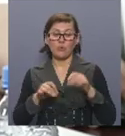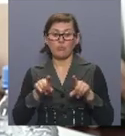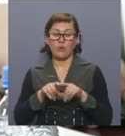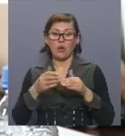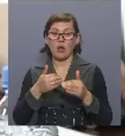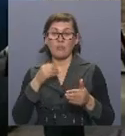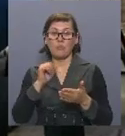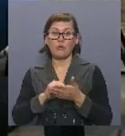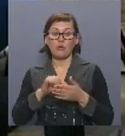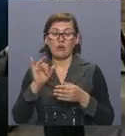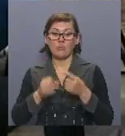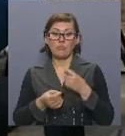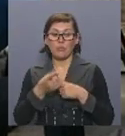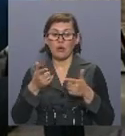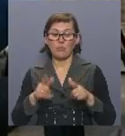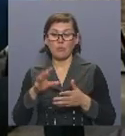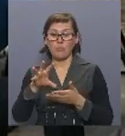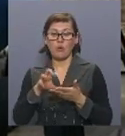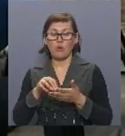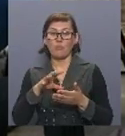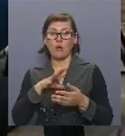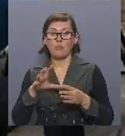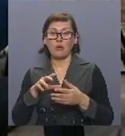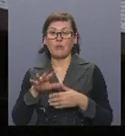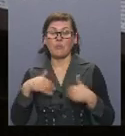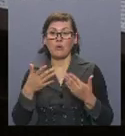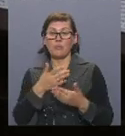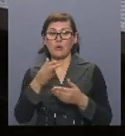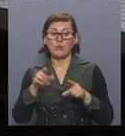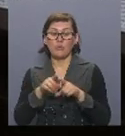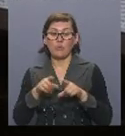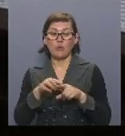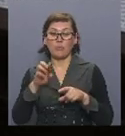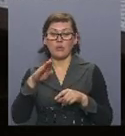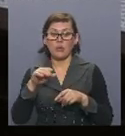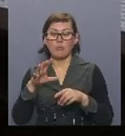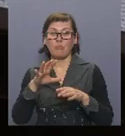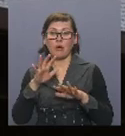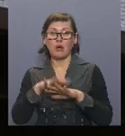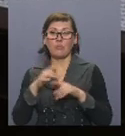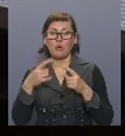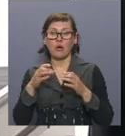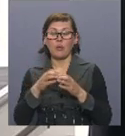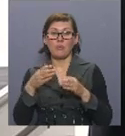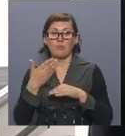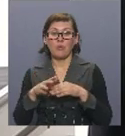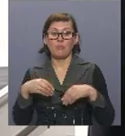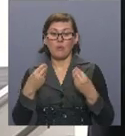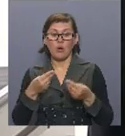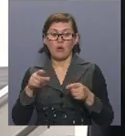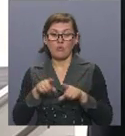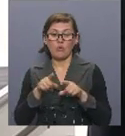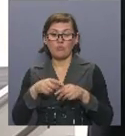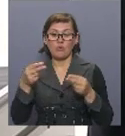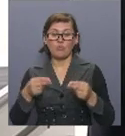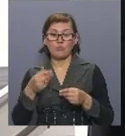алдында құжаттың түп нұсқасы емес, көшірмесі ұсынылған. Ал ондай көшірмемен БТА банктен өзге компанияларға несе беру туралы қолтаңбаны